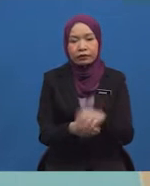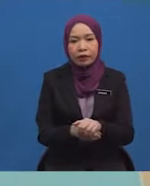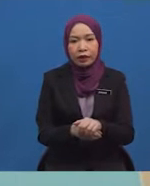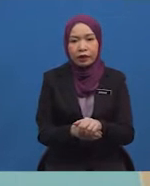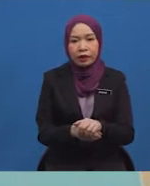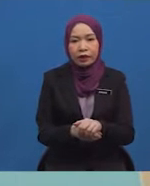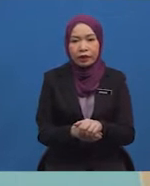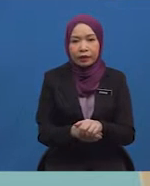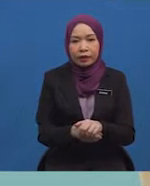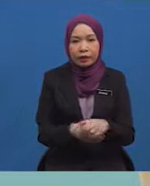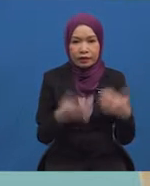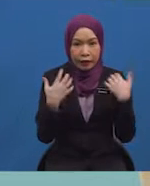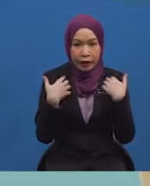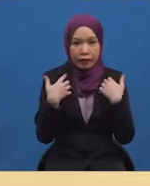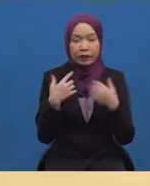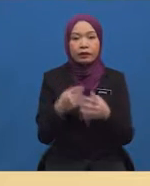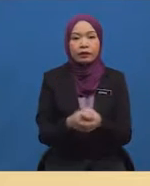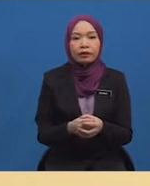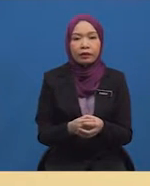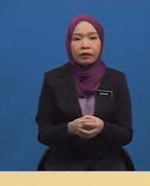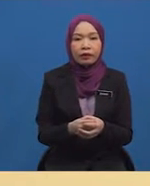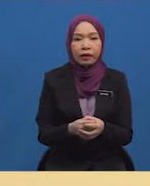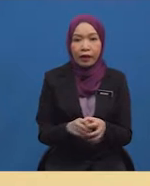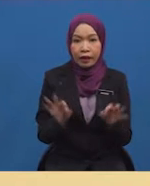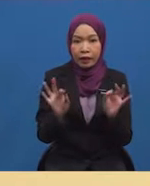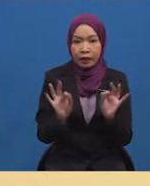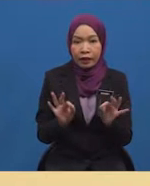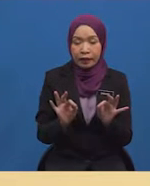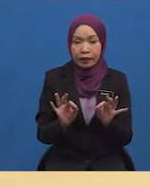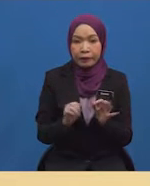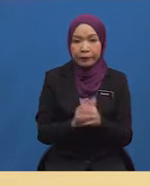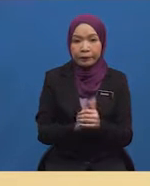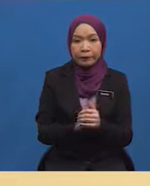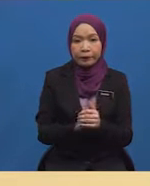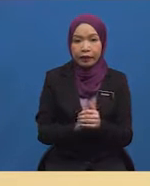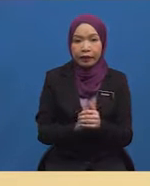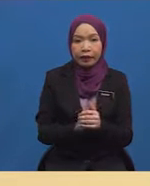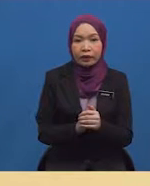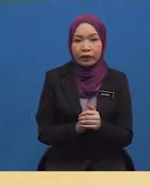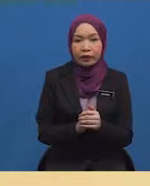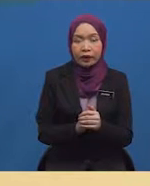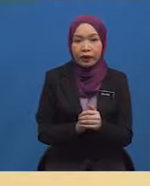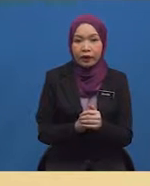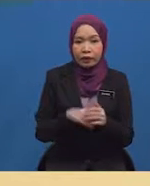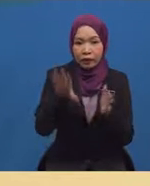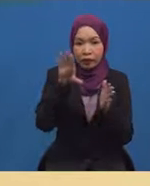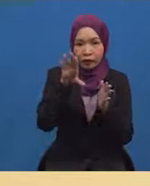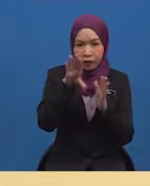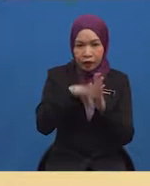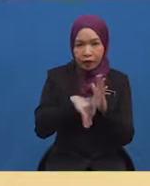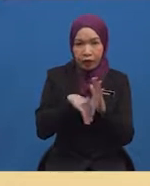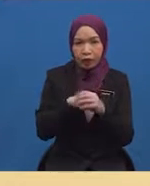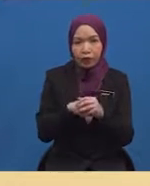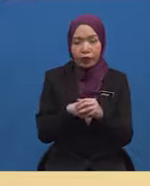perasaan anda apabila melihat imej ini? Tidak ada seorang pun yang harus mengalami situasi ini untuk